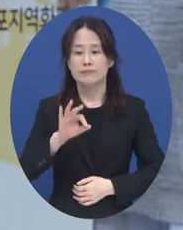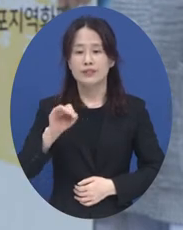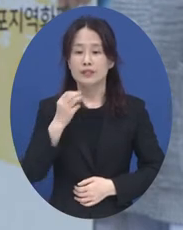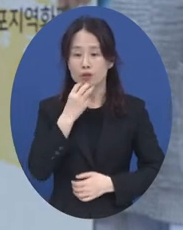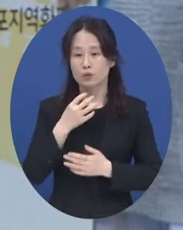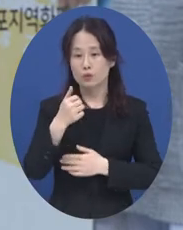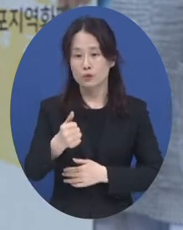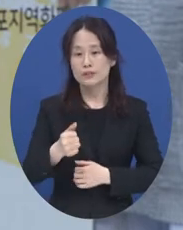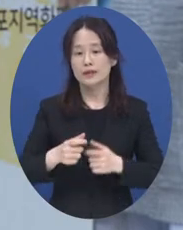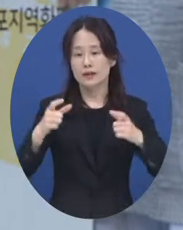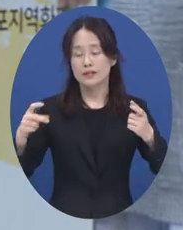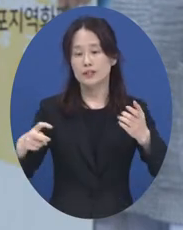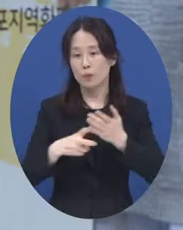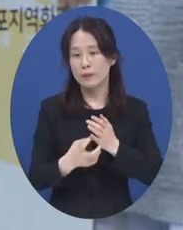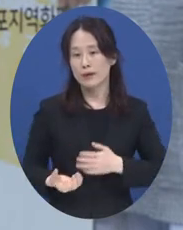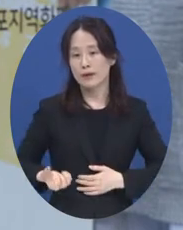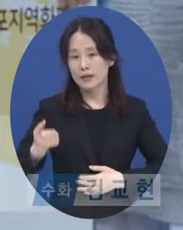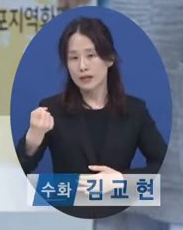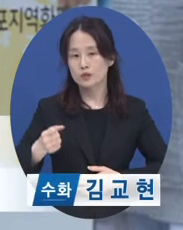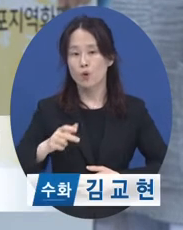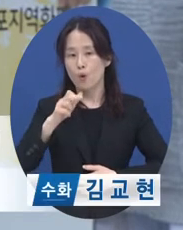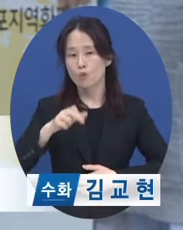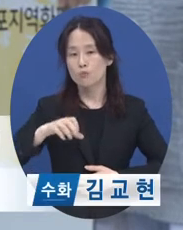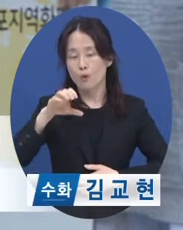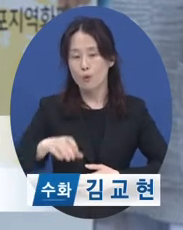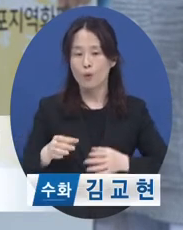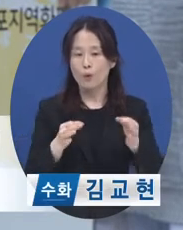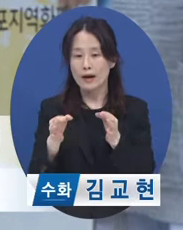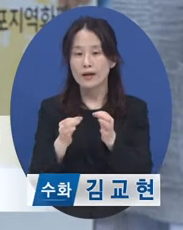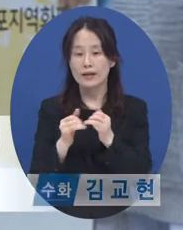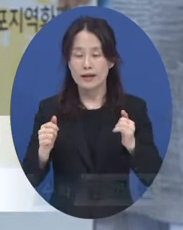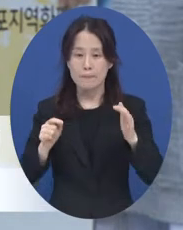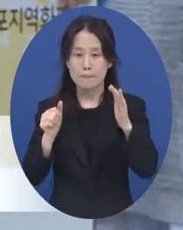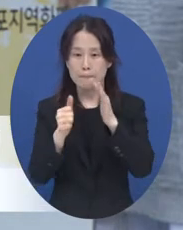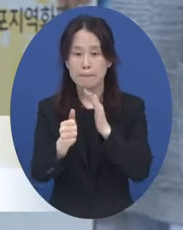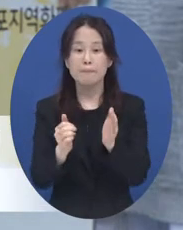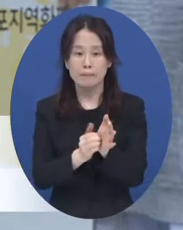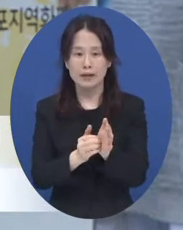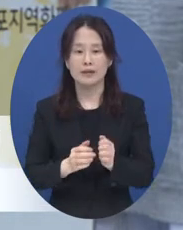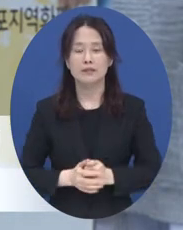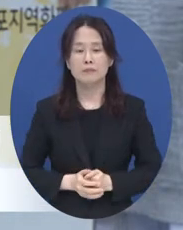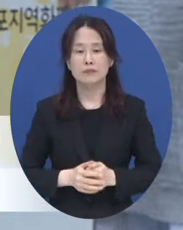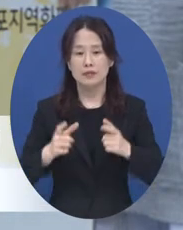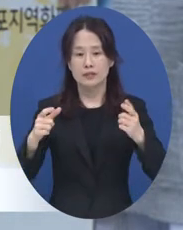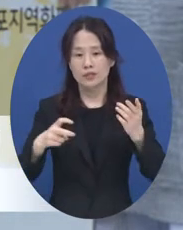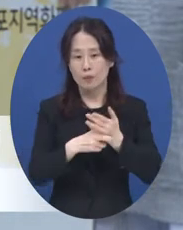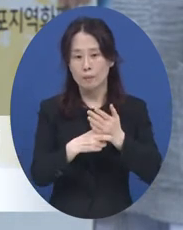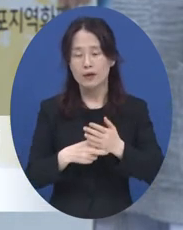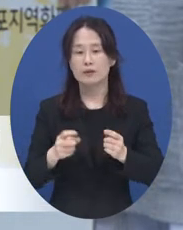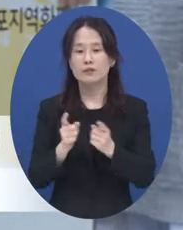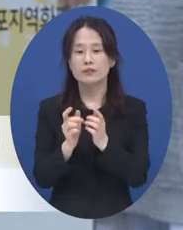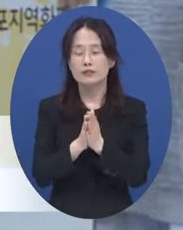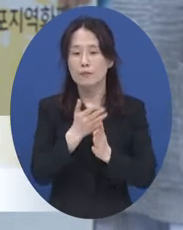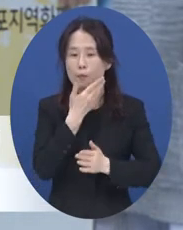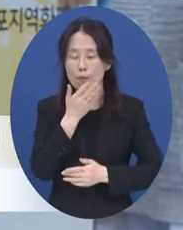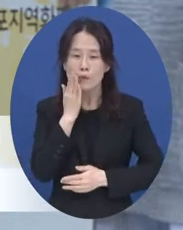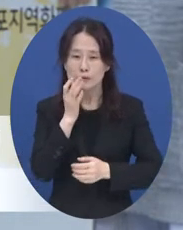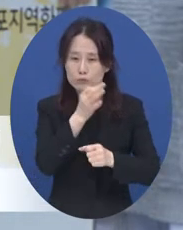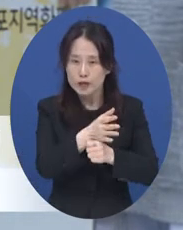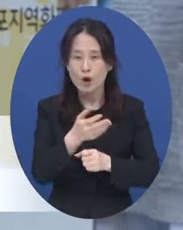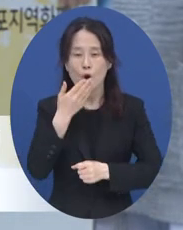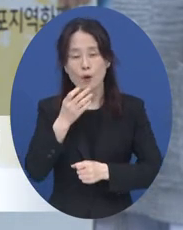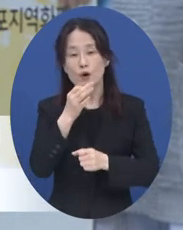이재명 경기도지사가 지역 화폐를 들고 군포시 소상공인들을 찾아갔습니다. 지역 화폐로 직접 화장품과 먹거리를